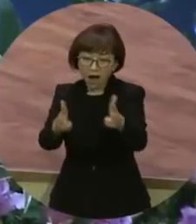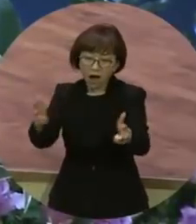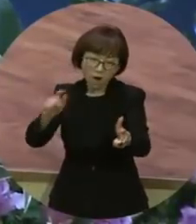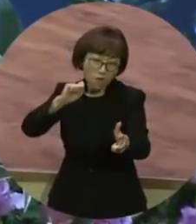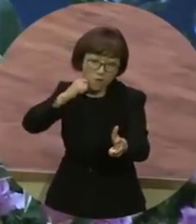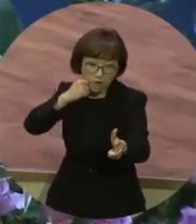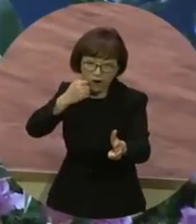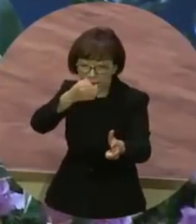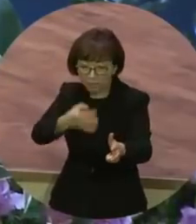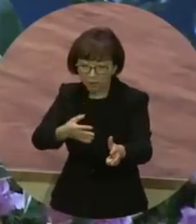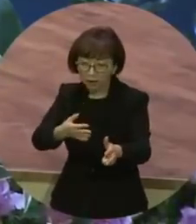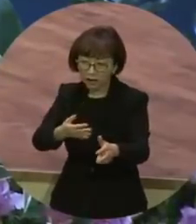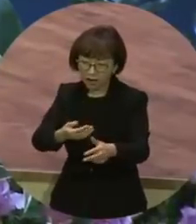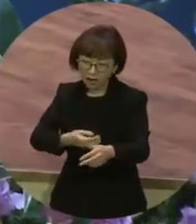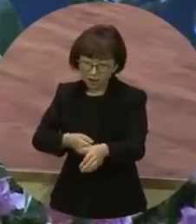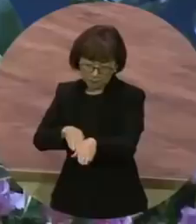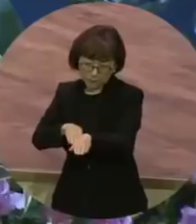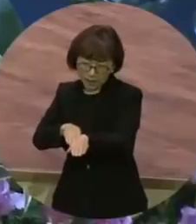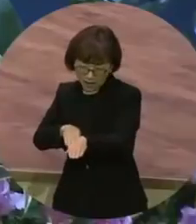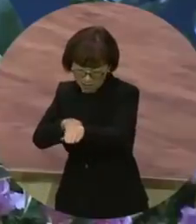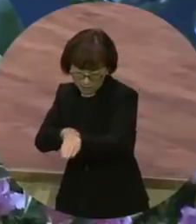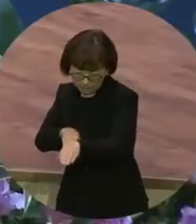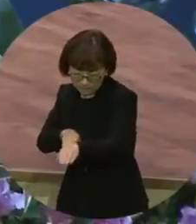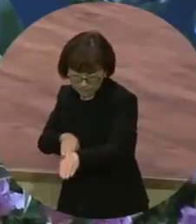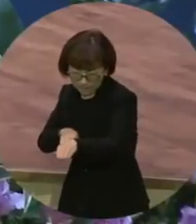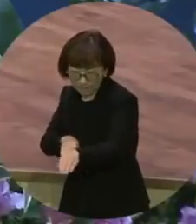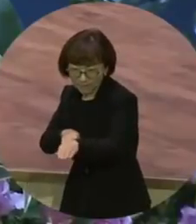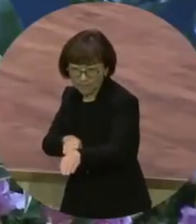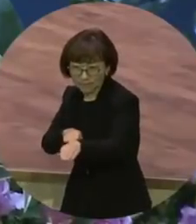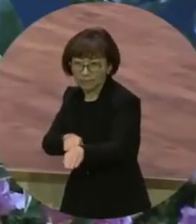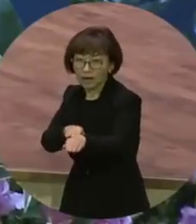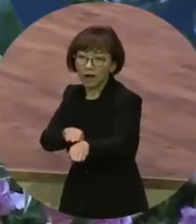거기 수천 명 있는데 쓰레기 하나 없어요. 다 주소에 그거.